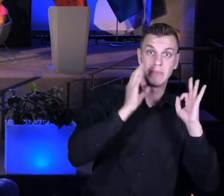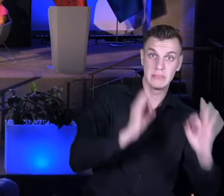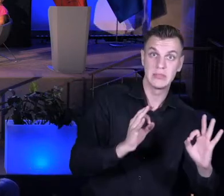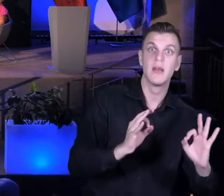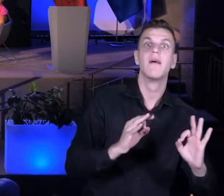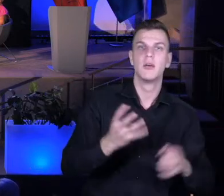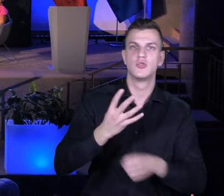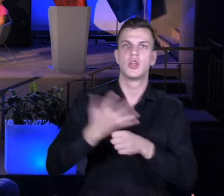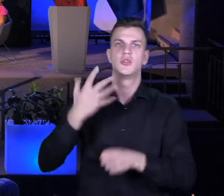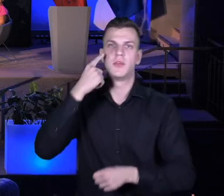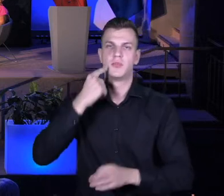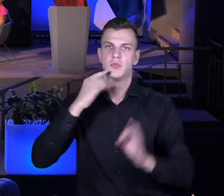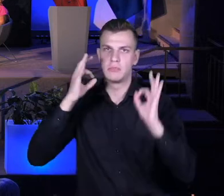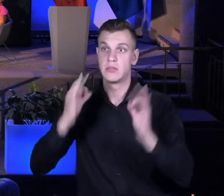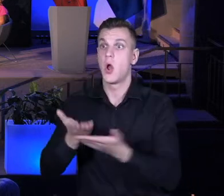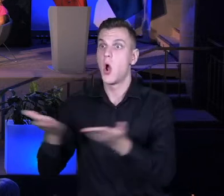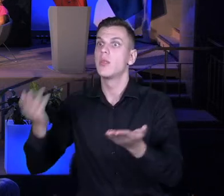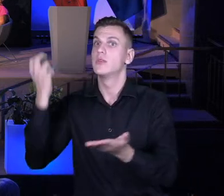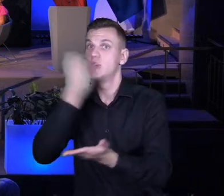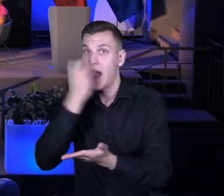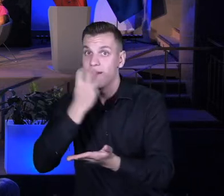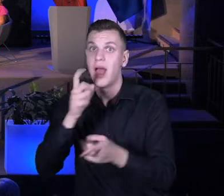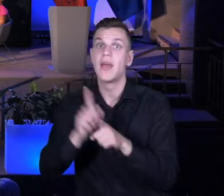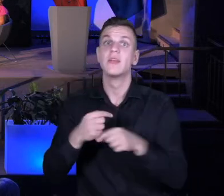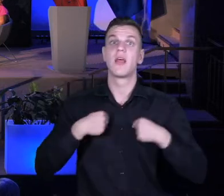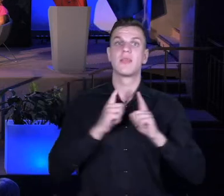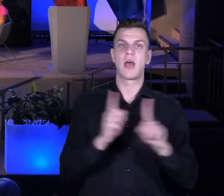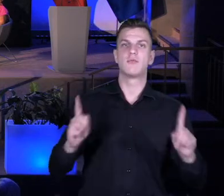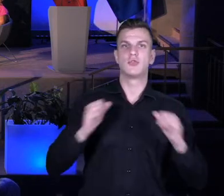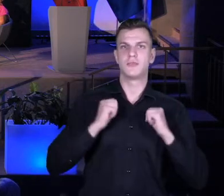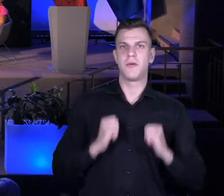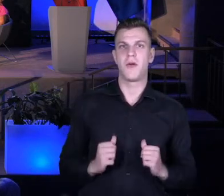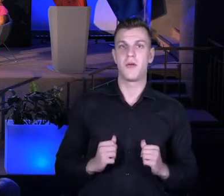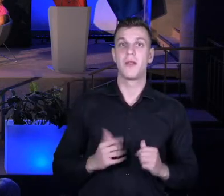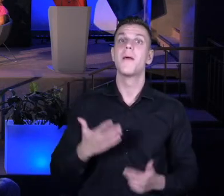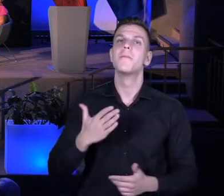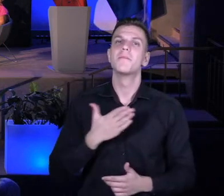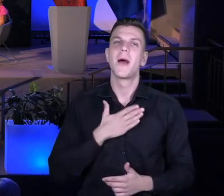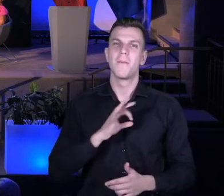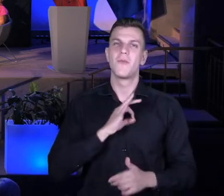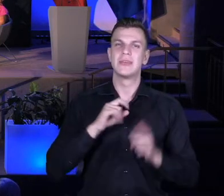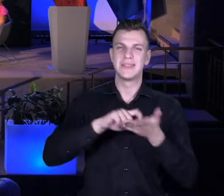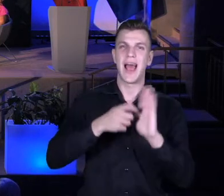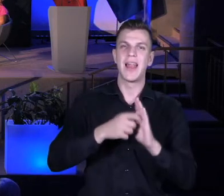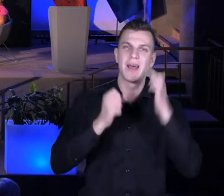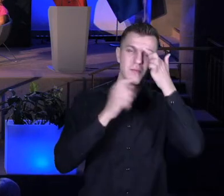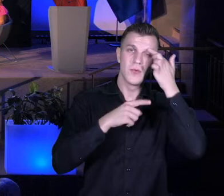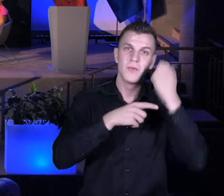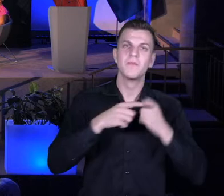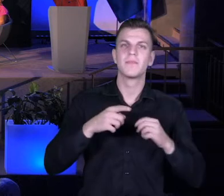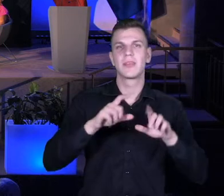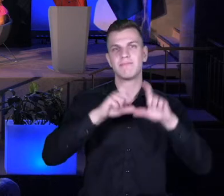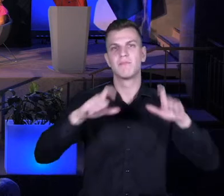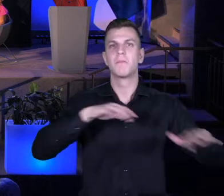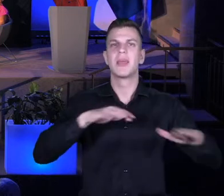taki spokój nauczyciela i można było usiąść w kąciku, w poczytalni jak u mnie w gabinecie lub w tym pięknym